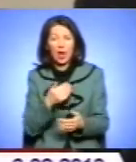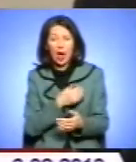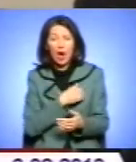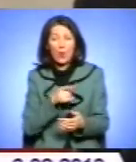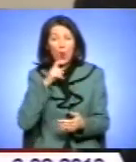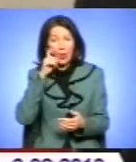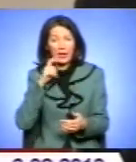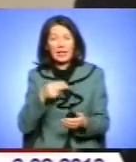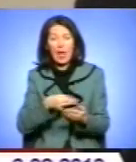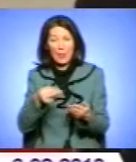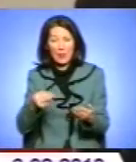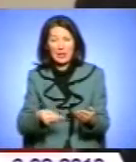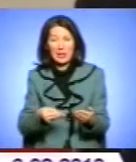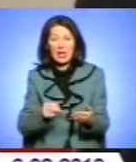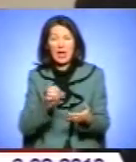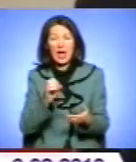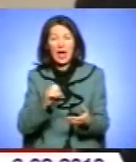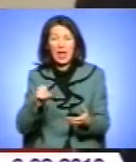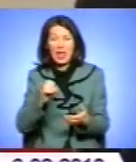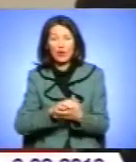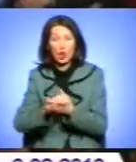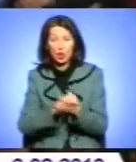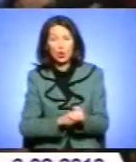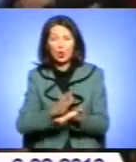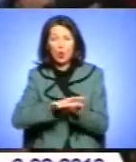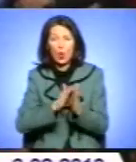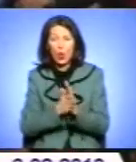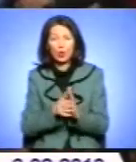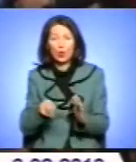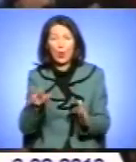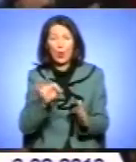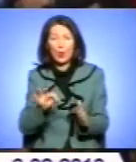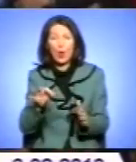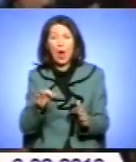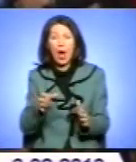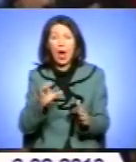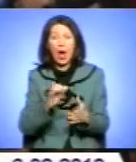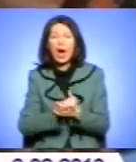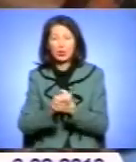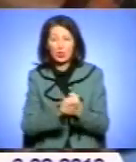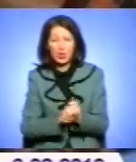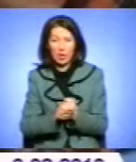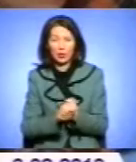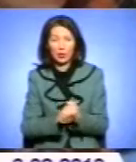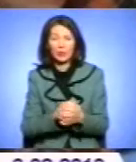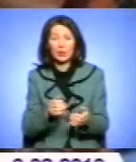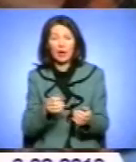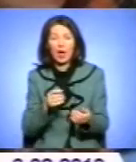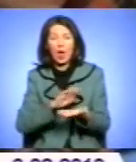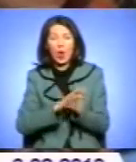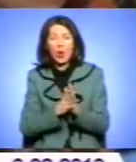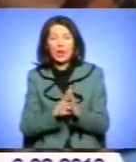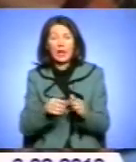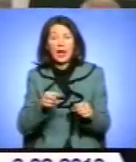підпише з Європейським Союзом угоду про асоціацію. Серед нинішніх пріоритетів пан Кожара назвав взаємодію з Митним Союзом. Україна